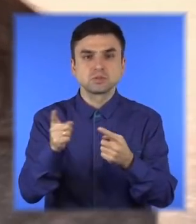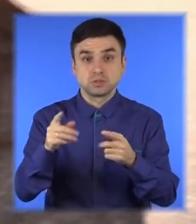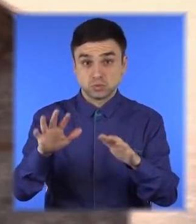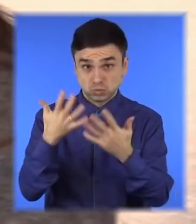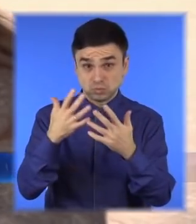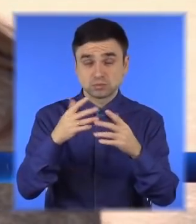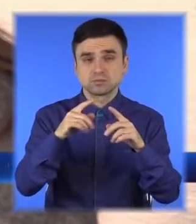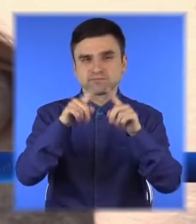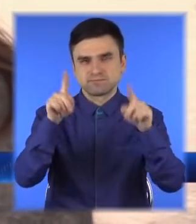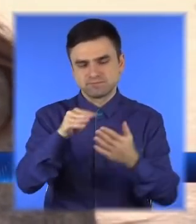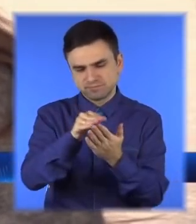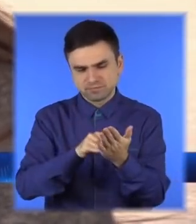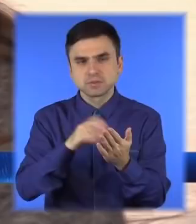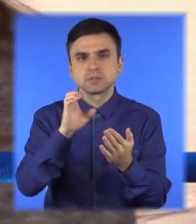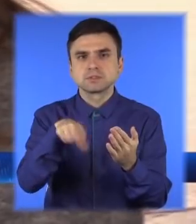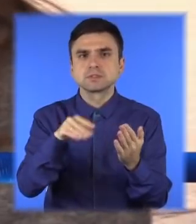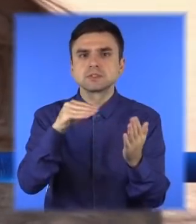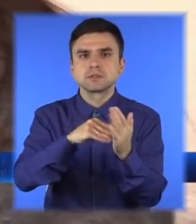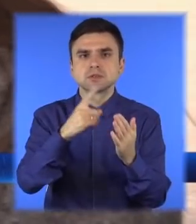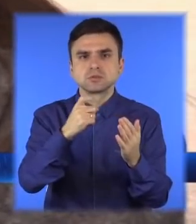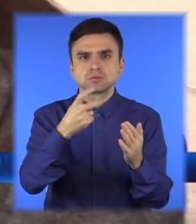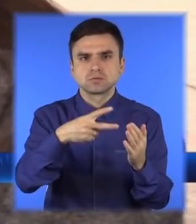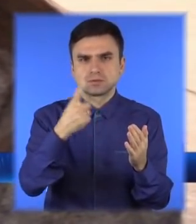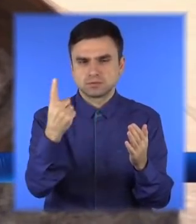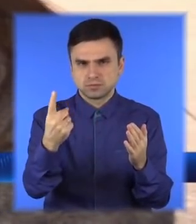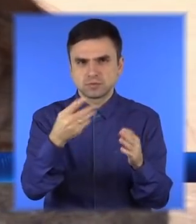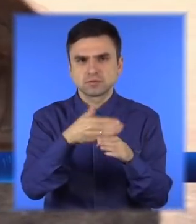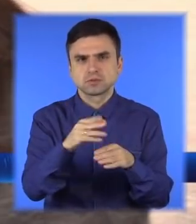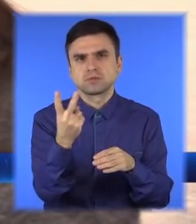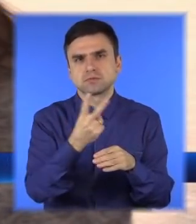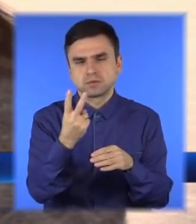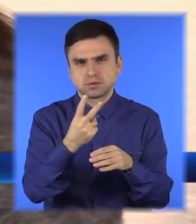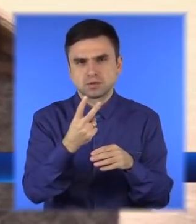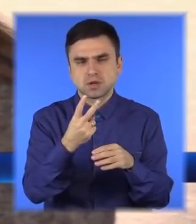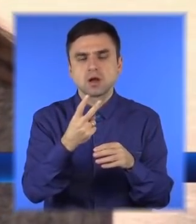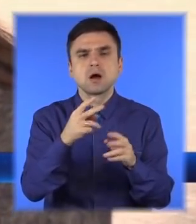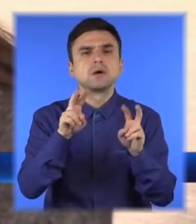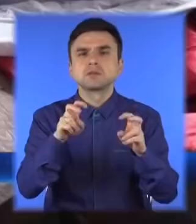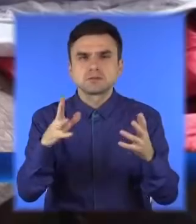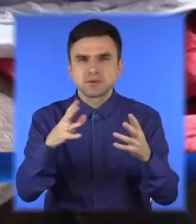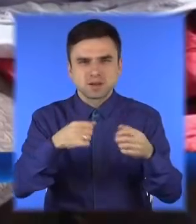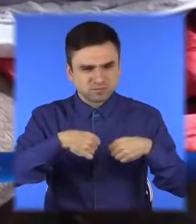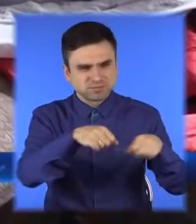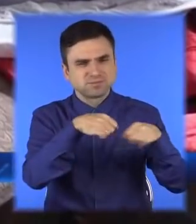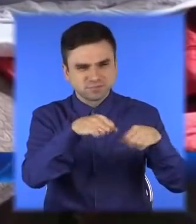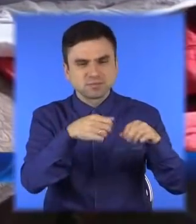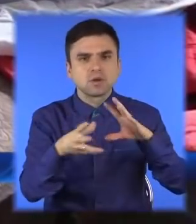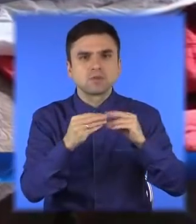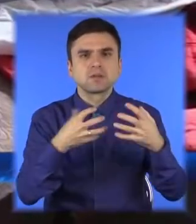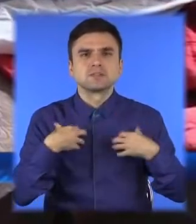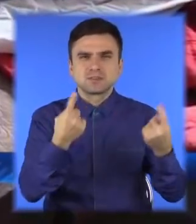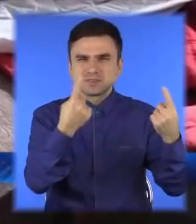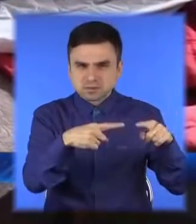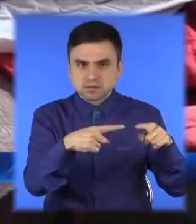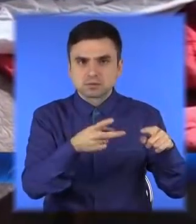відомості, передбачені частиною 2 статті 121 Кримінального кодексу України, а саме це тяжкі тілесні ушкодження, що спричинили смерть. Наразі тіло